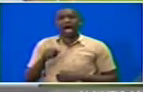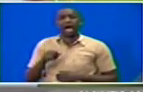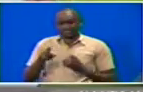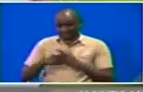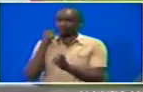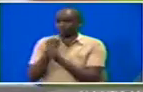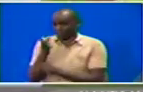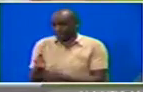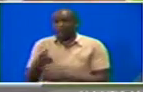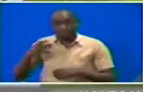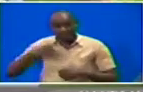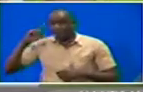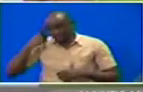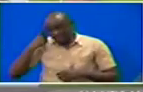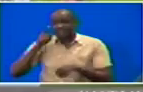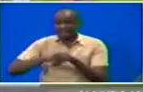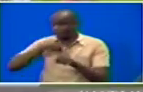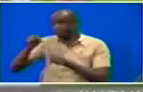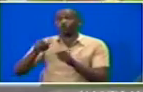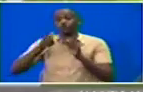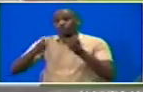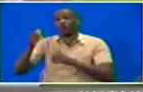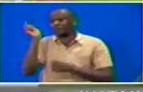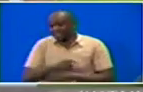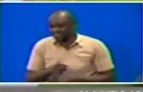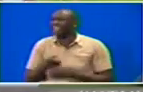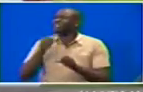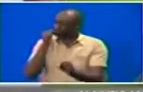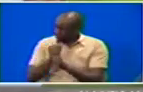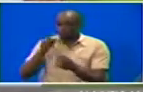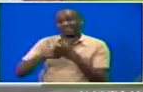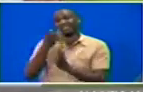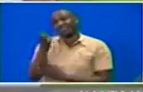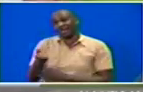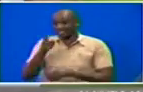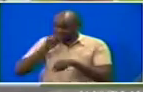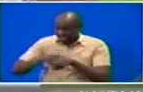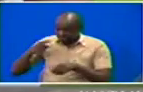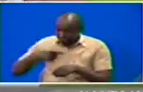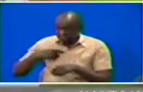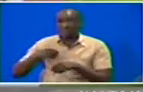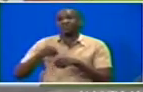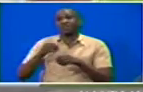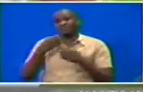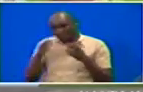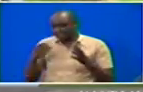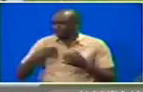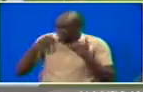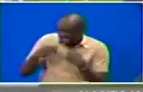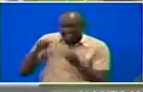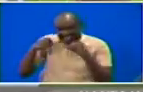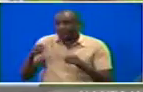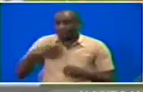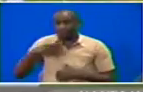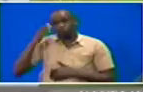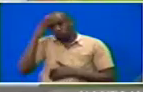imeanza. Watu ufikiria kuenda kwa studio sasa ndio mwisho, hapo ndio kazi inaanza. So nilipokuwa nishaitoa, sasa unangangana ili ifikie watu,